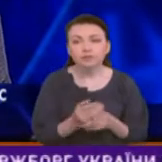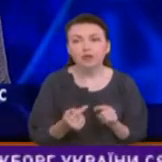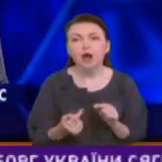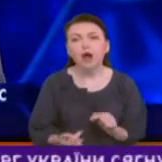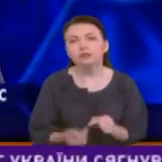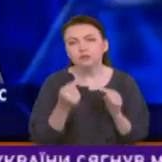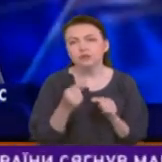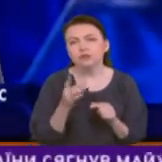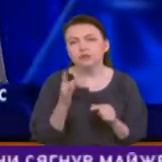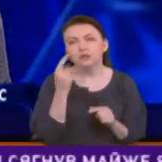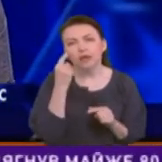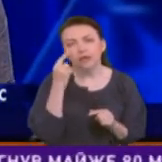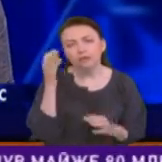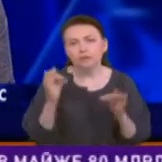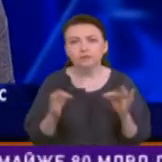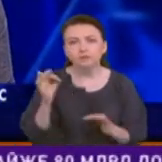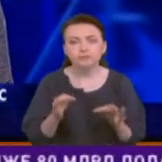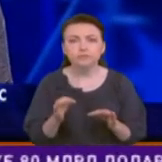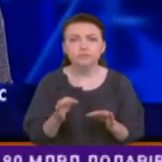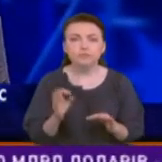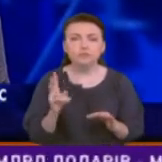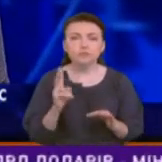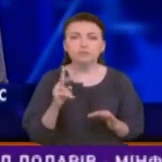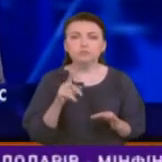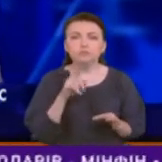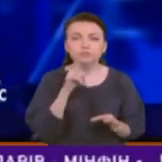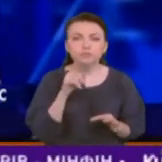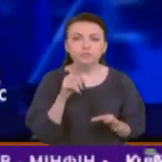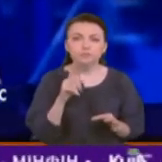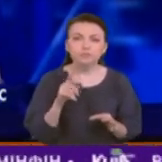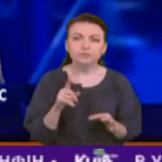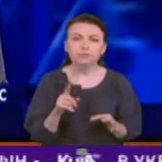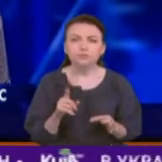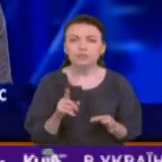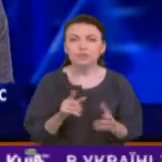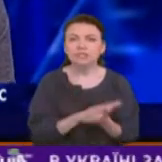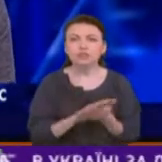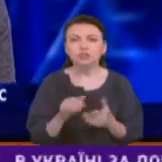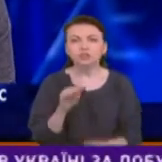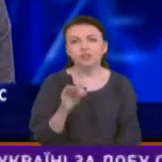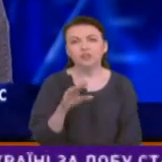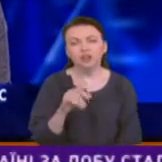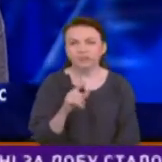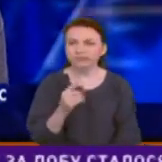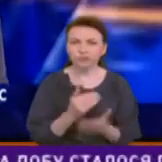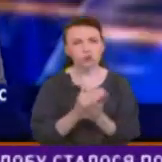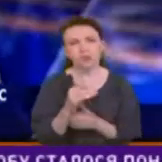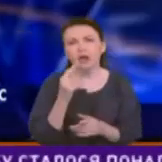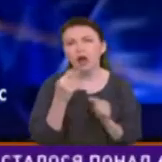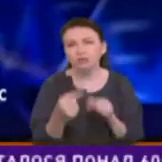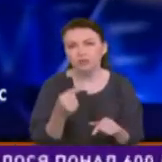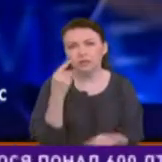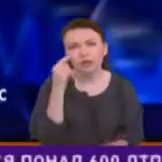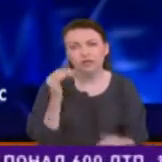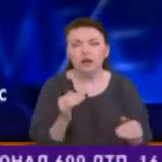які в Московському патріархаті збирався йти до об'єднаної церкви, антирейтинг саме Святішого Філарета досить-таки високий. А тут же ми бачимо,